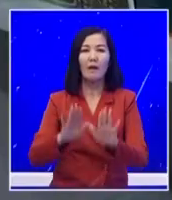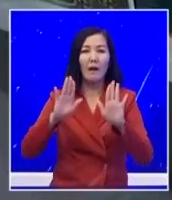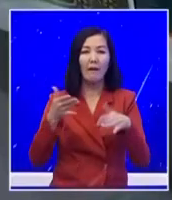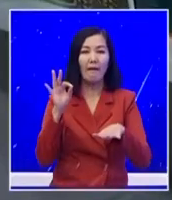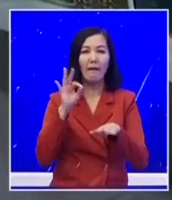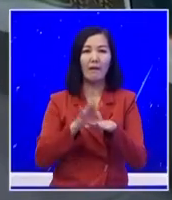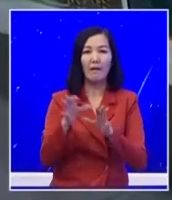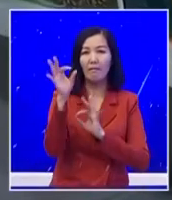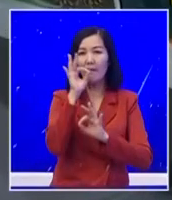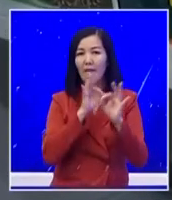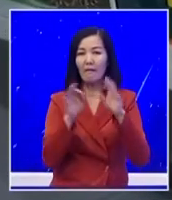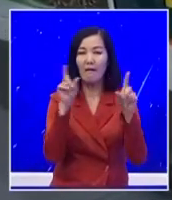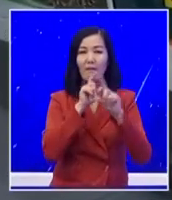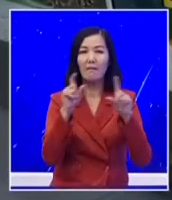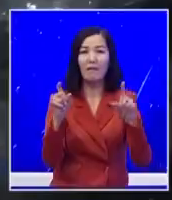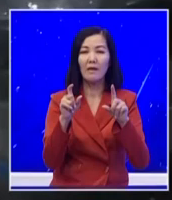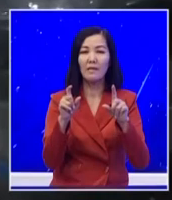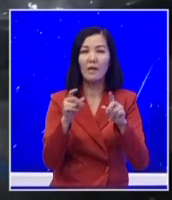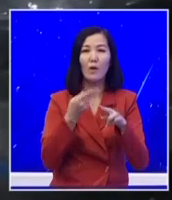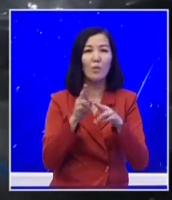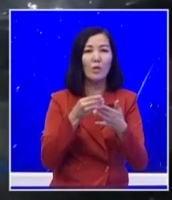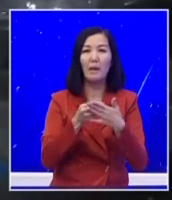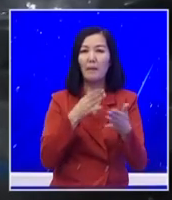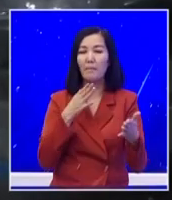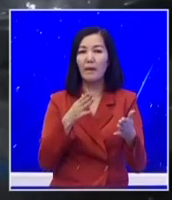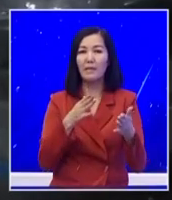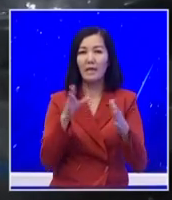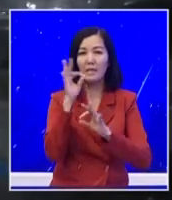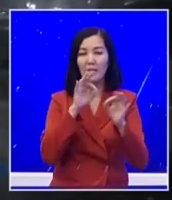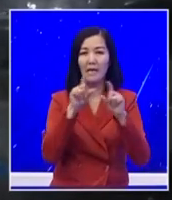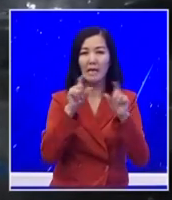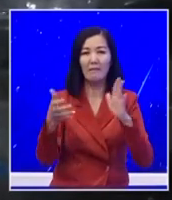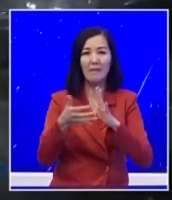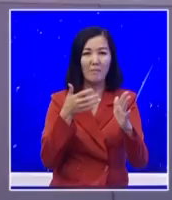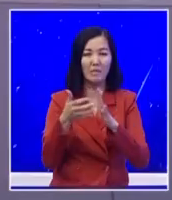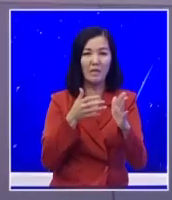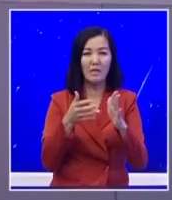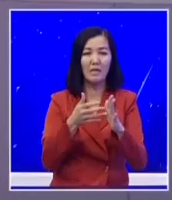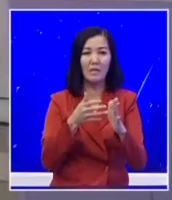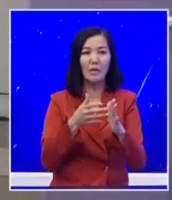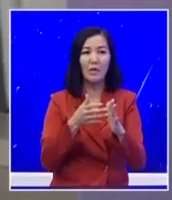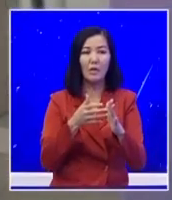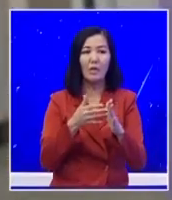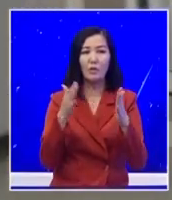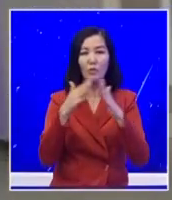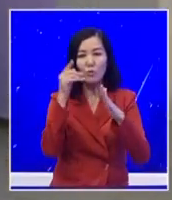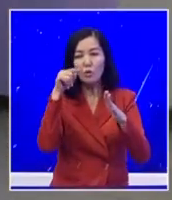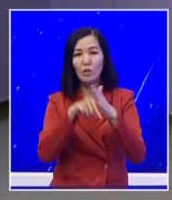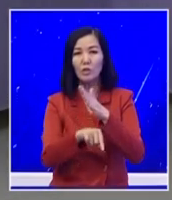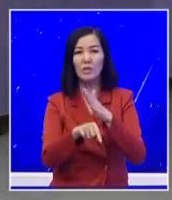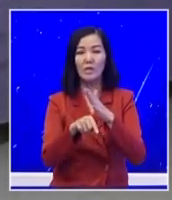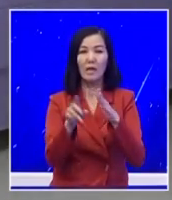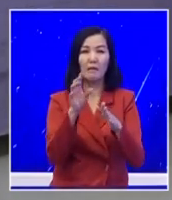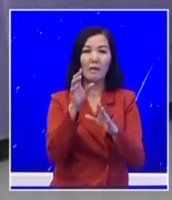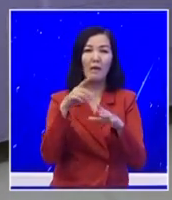дәрі сататындардың да саудасы вирустай қаптап кетті. Дәріханаларда дәрінің тапшылығын пайдаланып, үй ішінен дәріхан ашып алғандар көп.